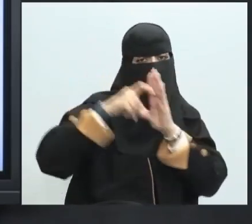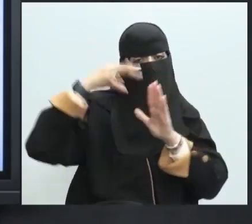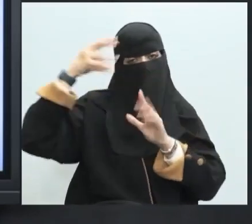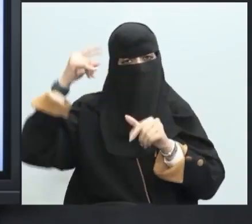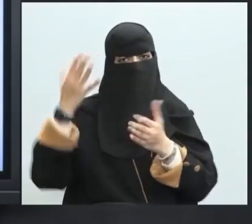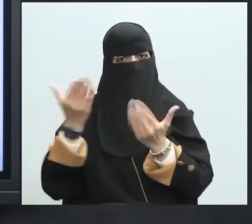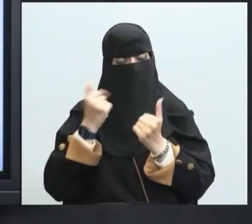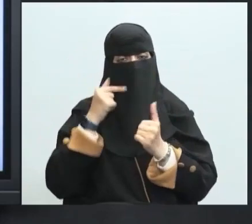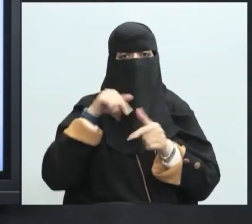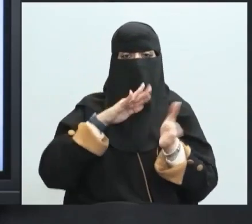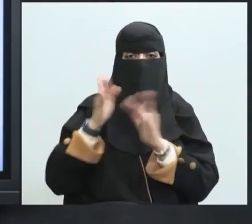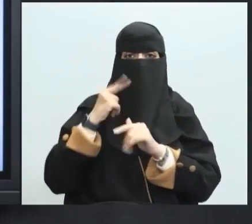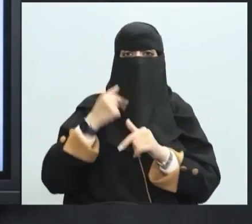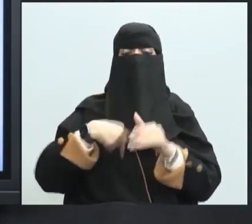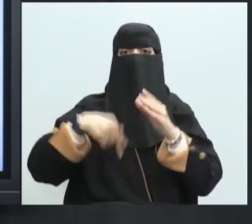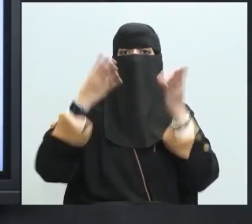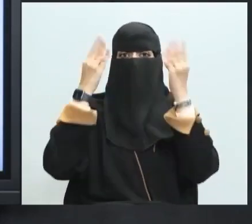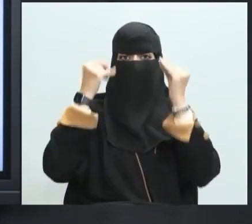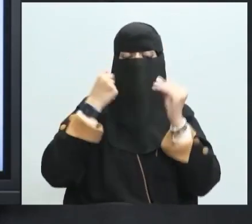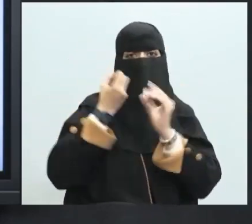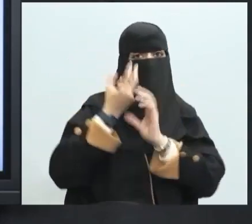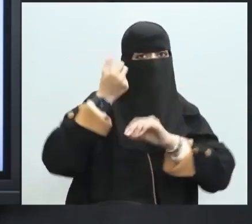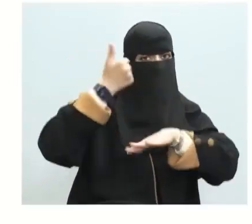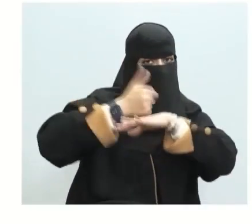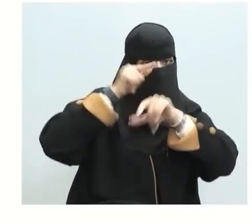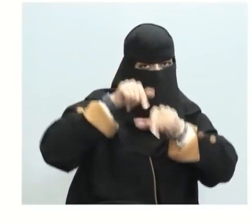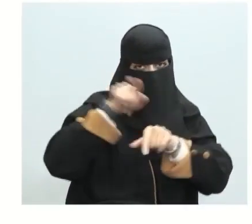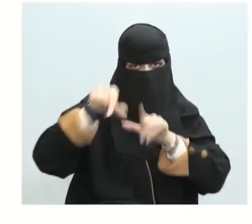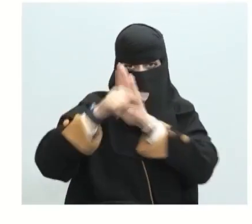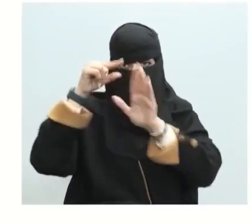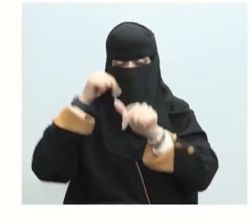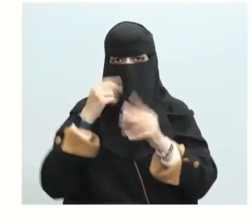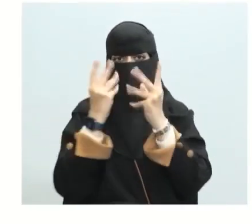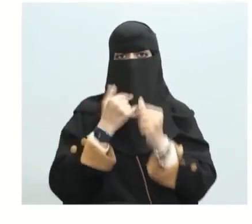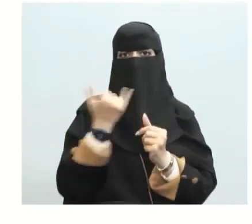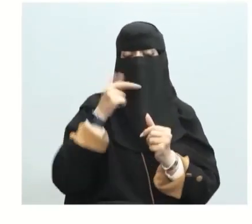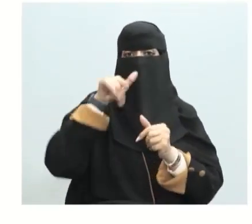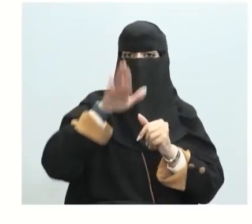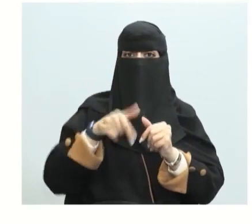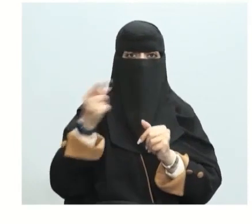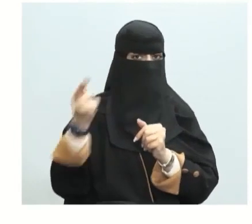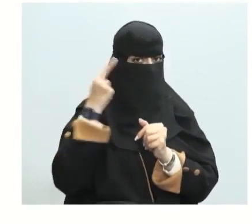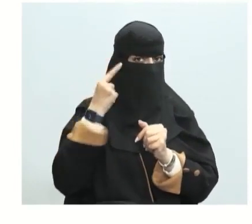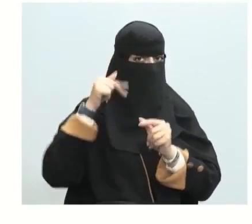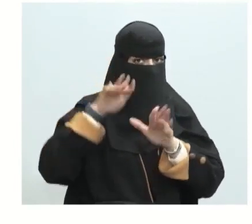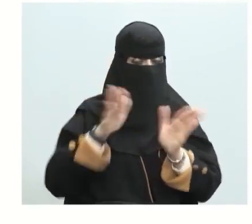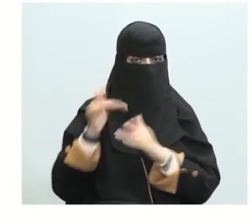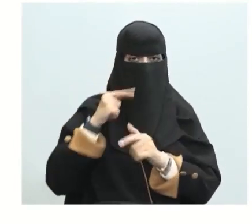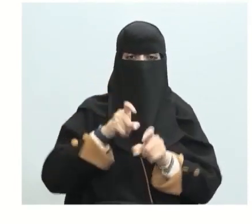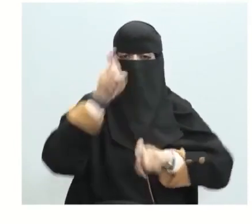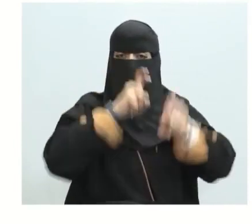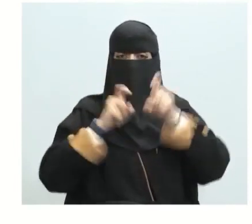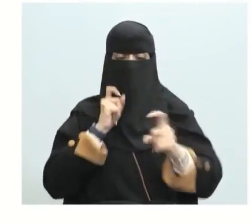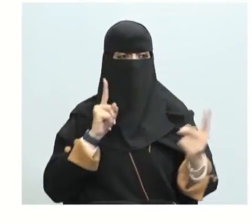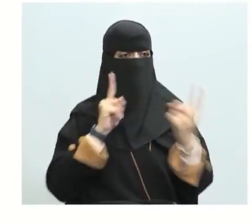المعلومات والافكار الاساسيه لهذا الموضوع كذلك المناسبه واهميته للمستمعين والاسئله